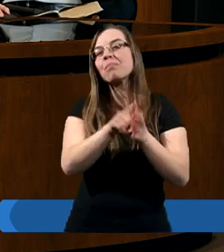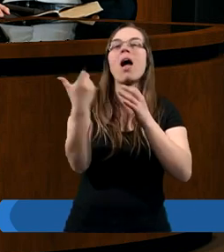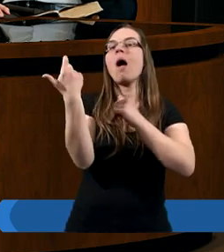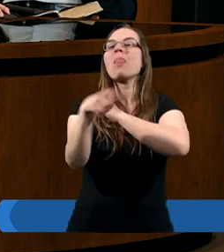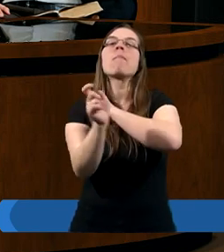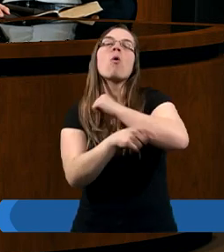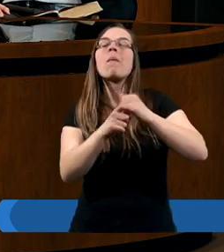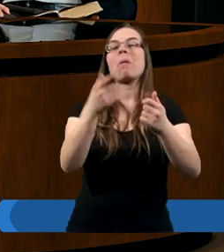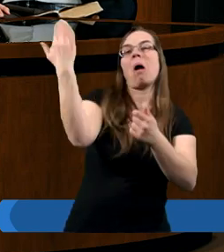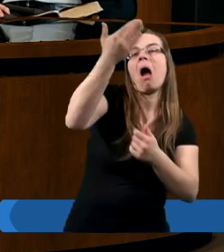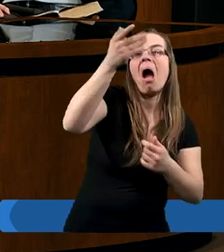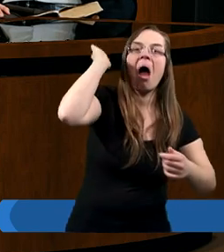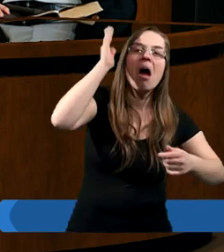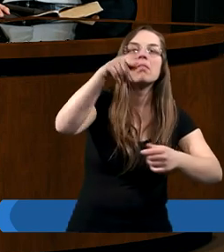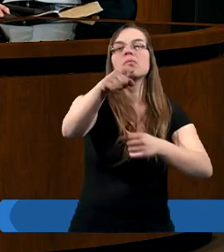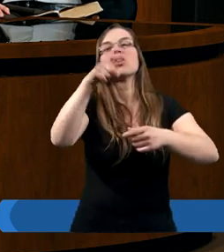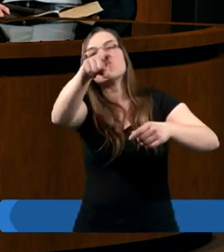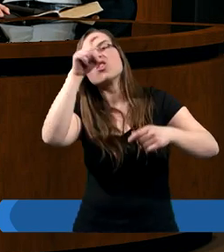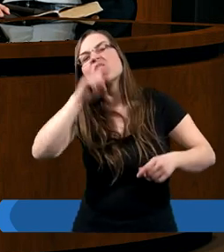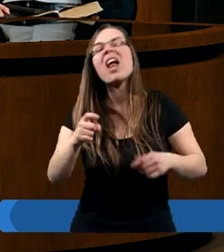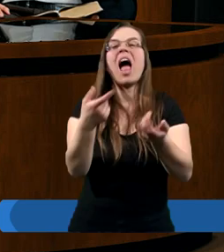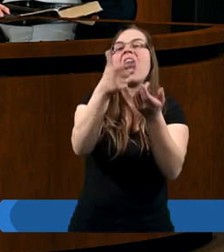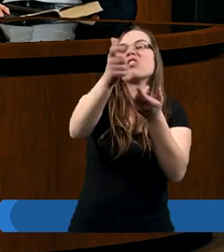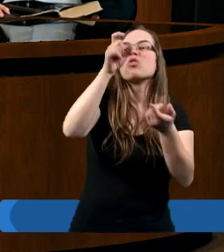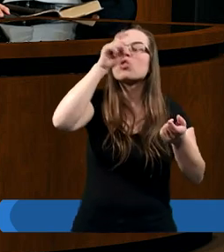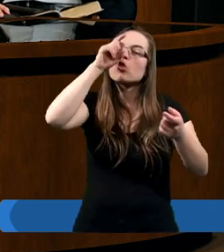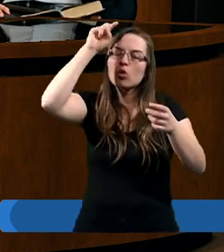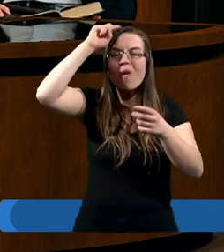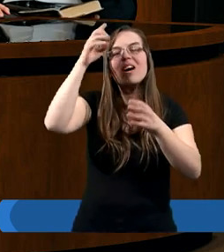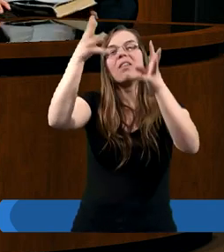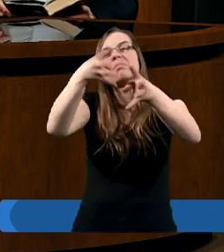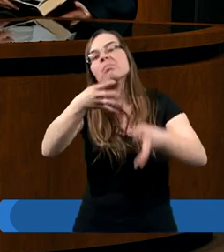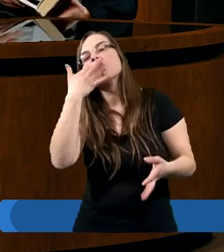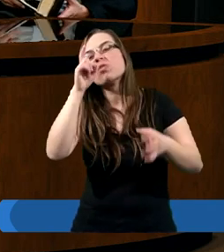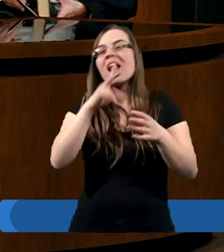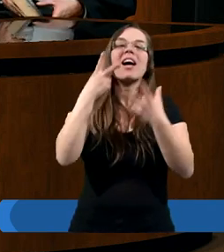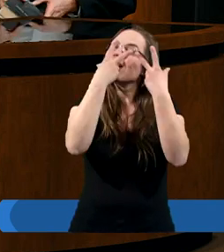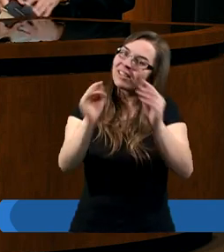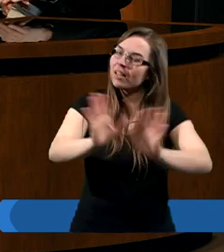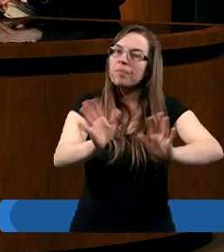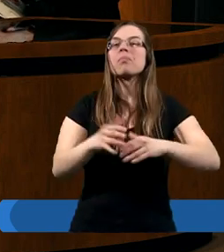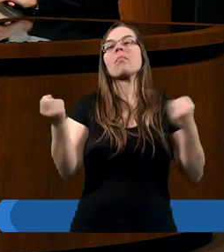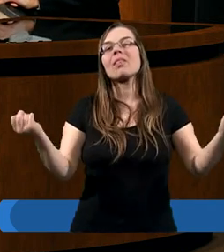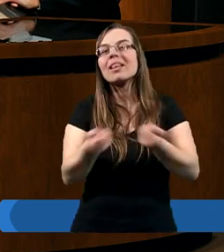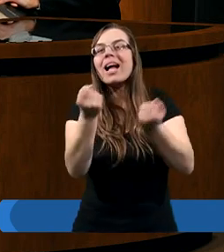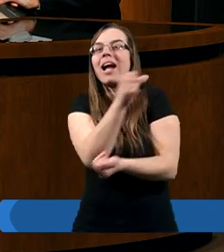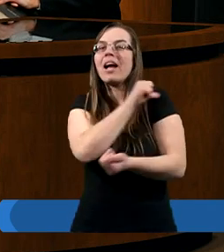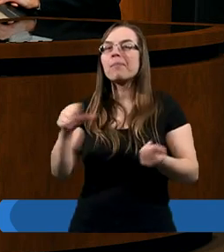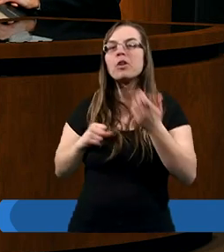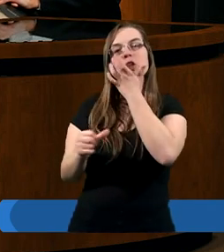potępiamy drugiego człowieka, nie nazywamy go epitetami, tak? Tylko właśnie staramy się, to jak